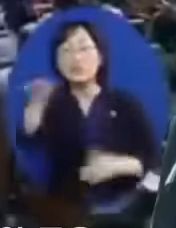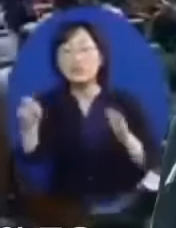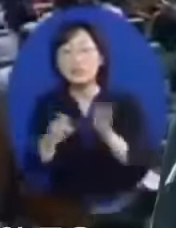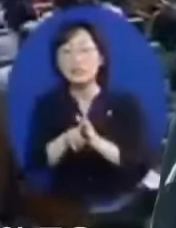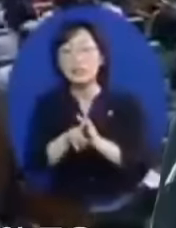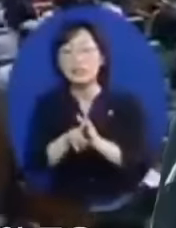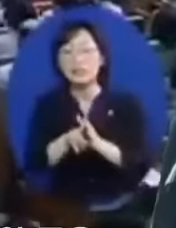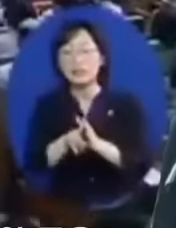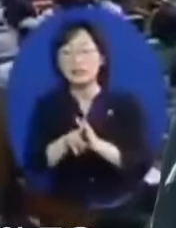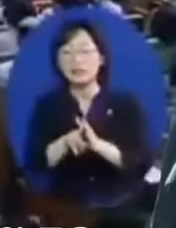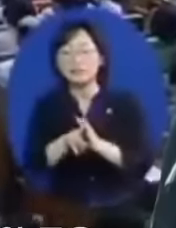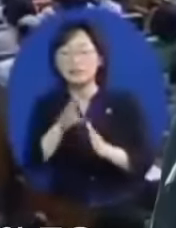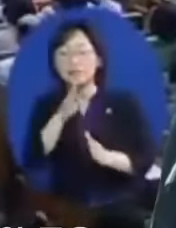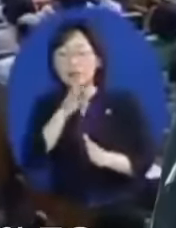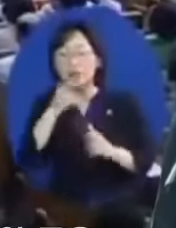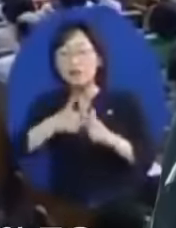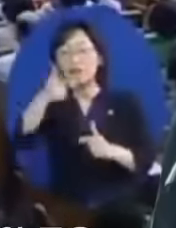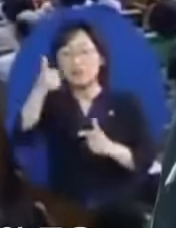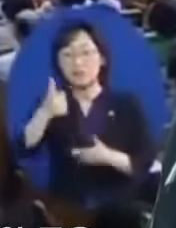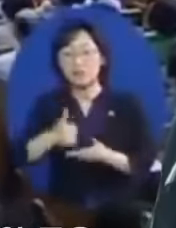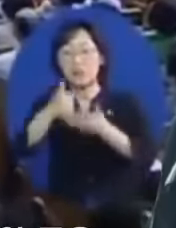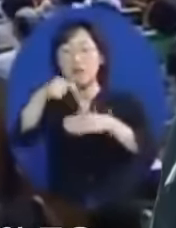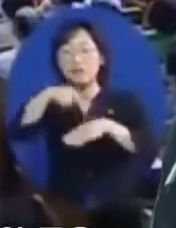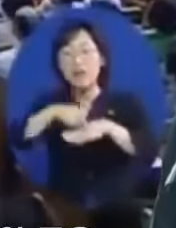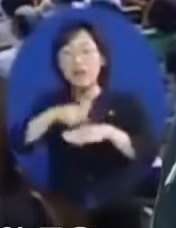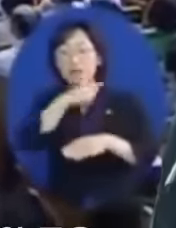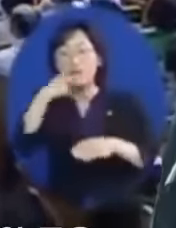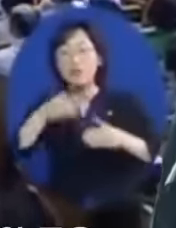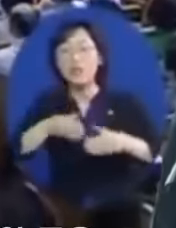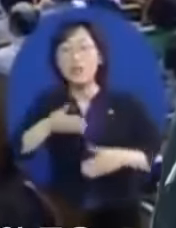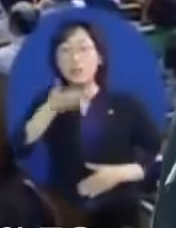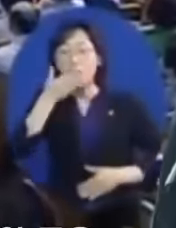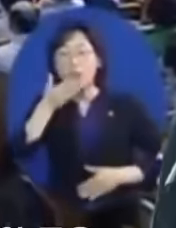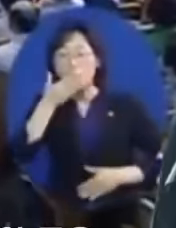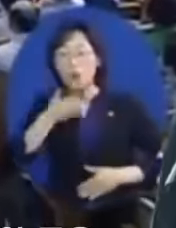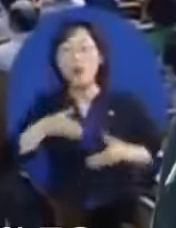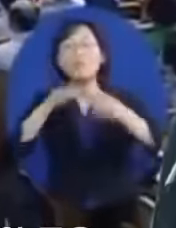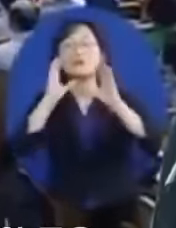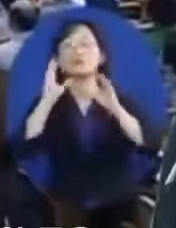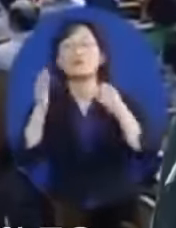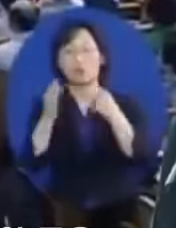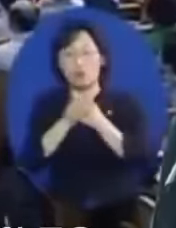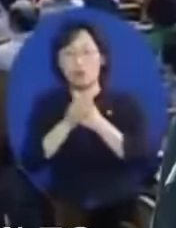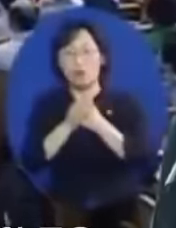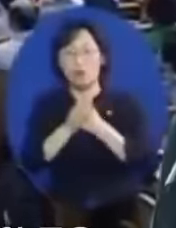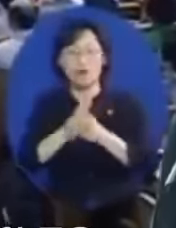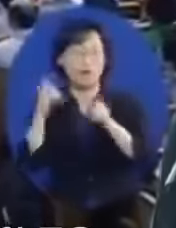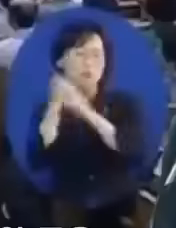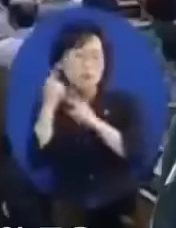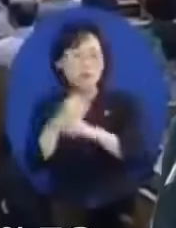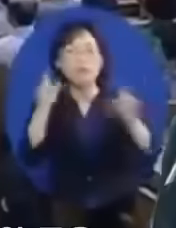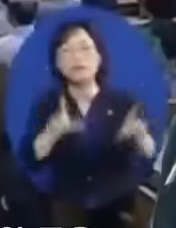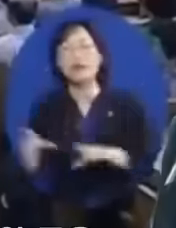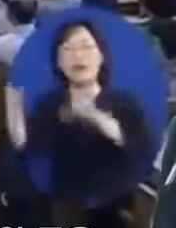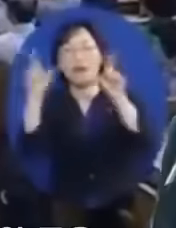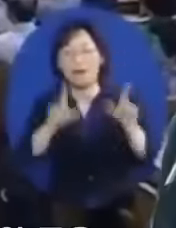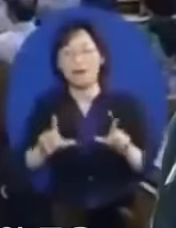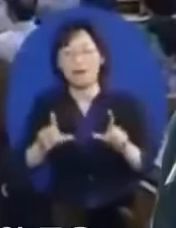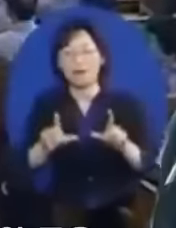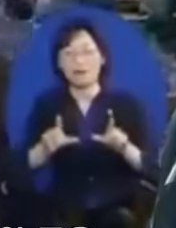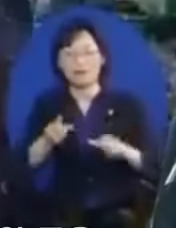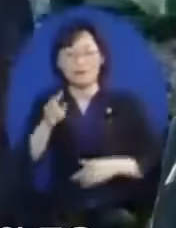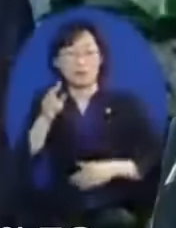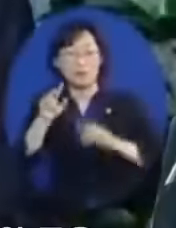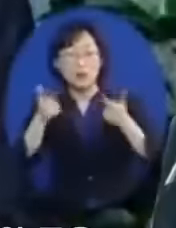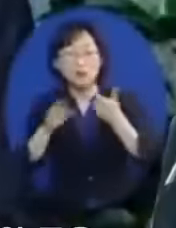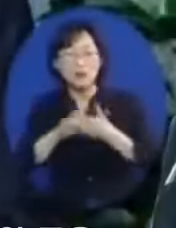신앙인 정말 예수님의 살과 피를 먹고 마심으로 매일매일 살아간다는